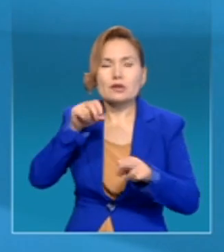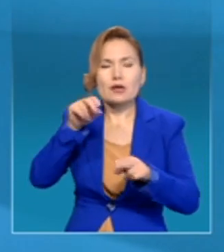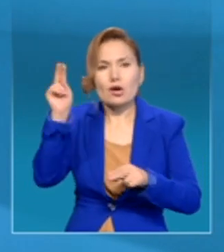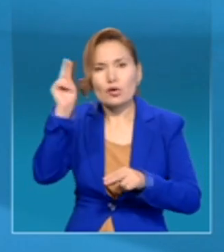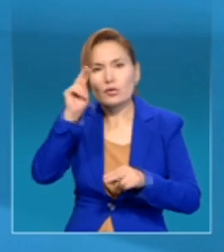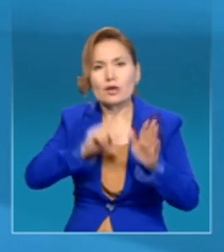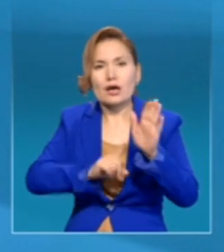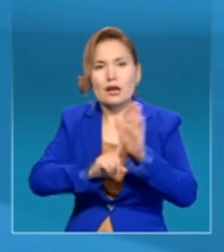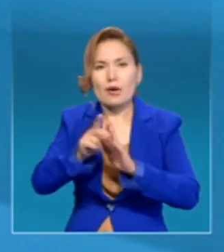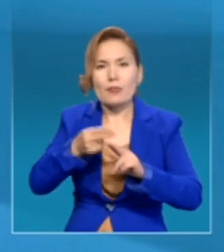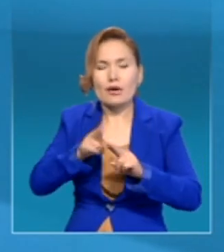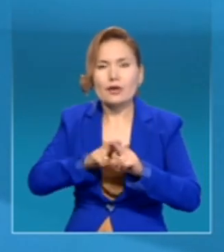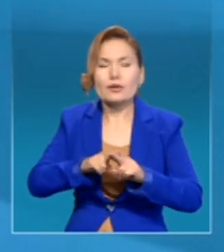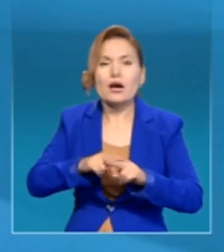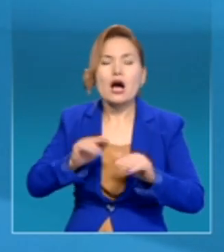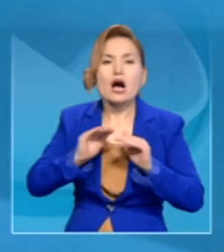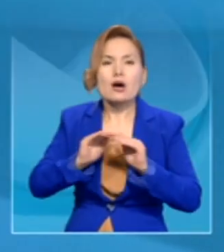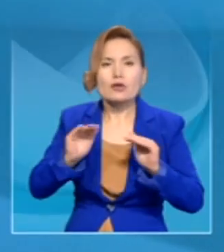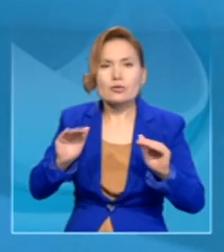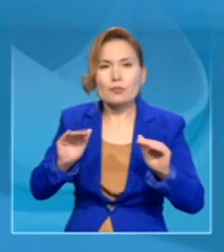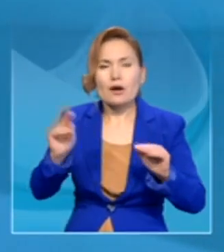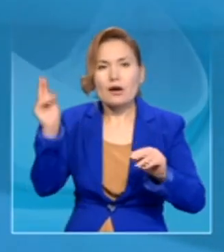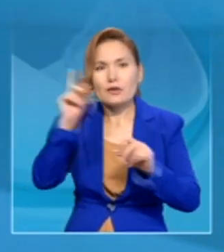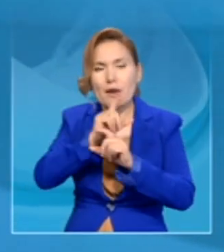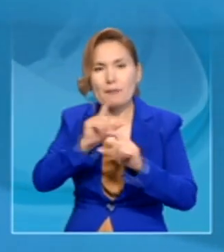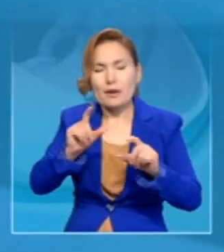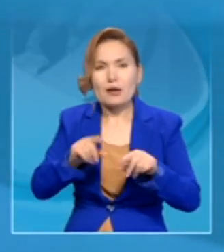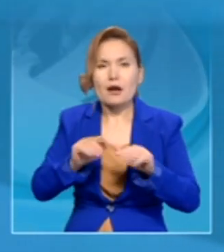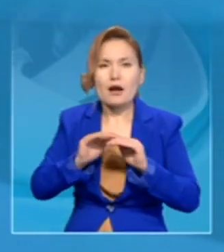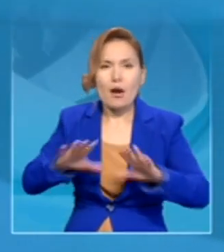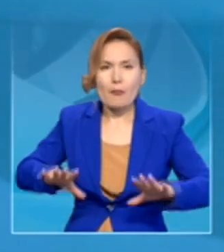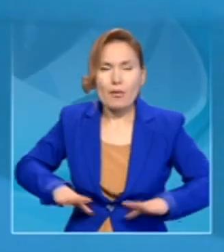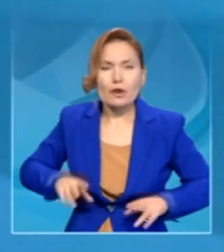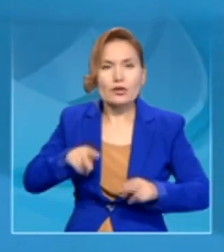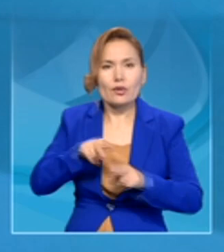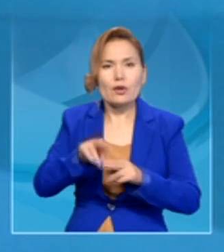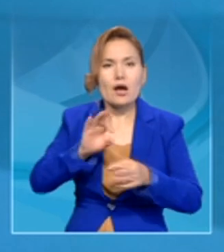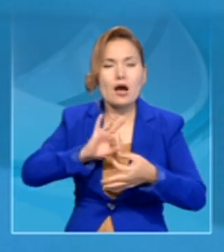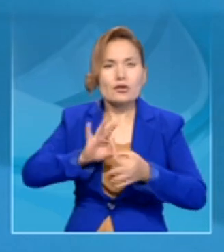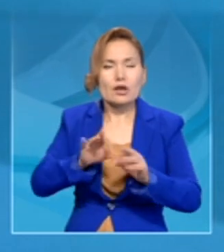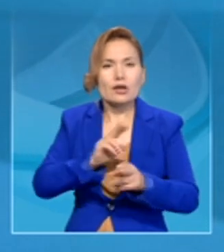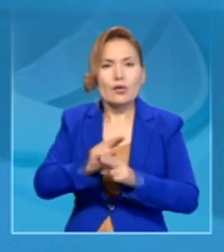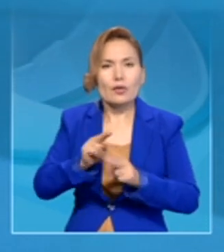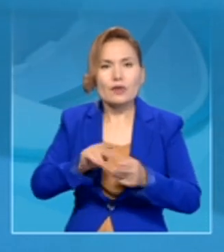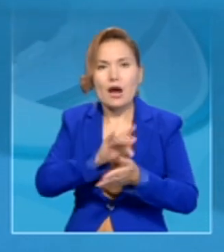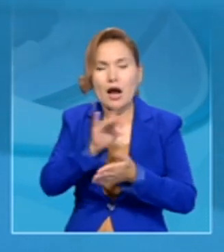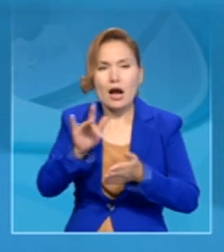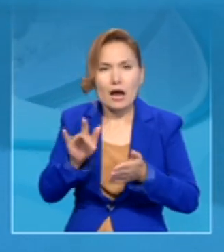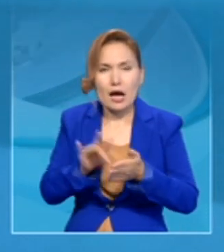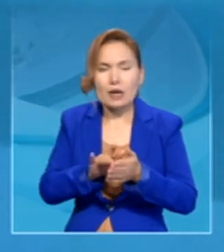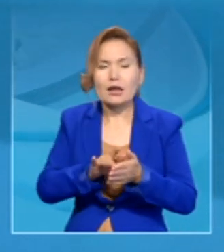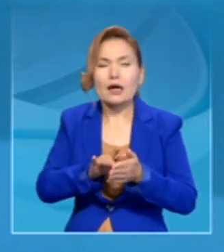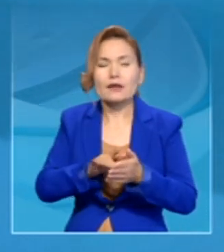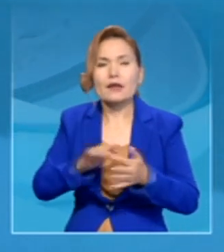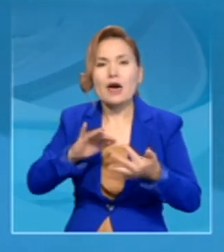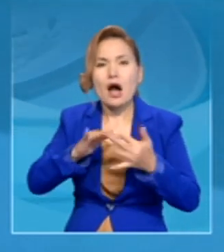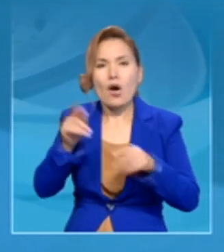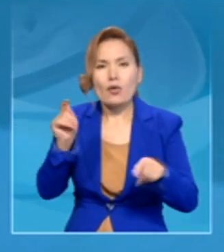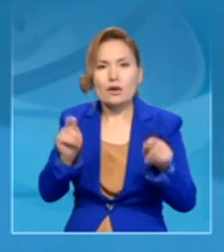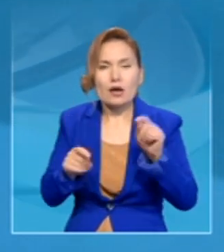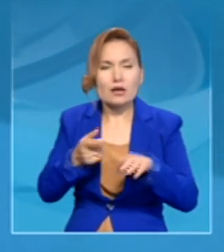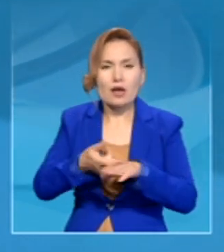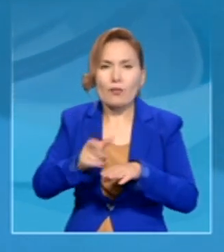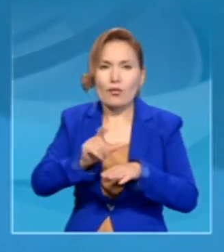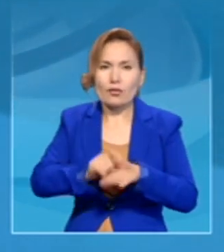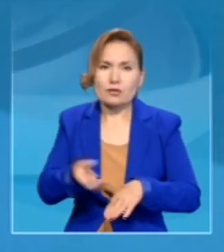спорт мектебінің мамандары жеткіншектерге аударыспақтың қыр-сырын үйретеді. Бұл әсіресе қалада тұратын балалардың ұлттық ойындарға қанығып өсуіне